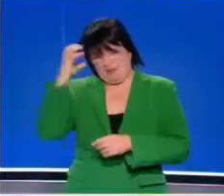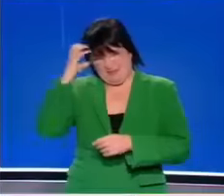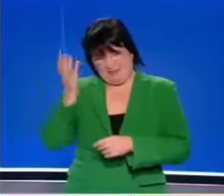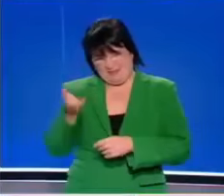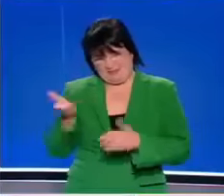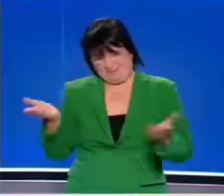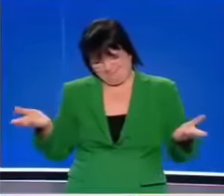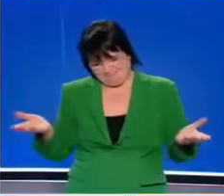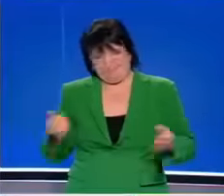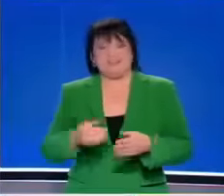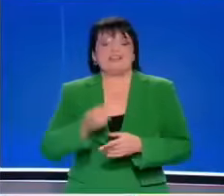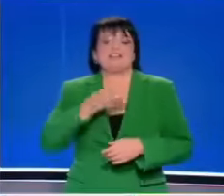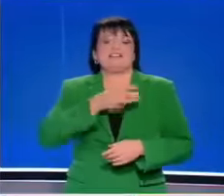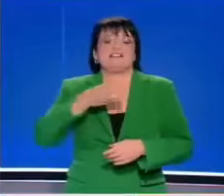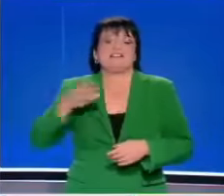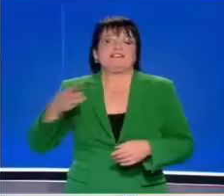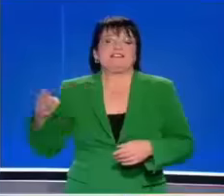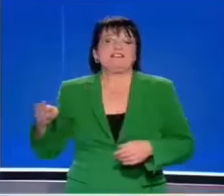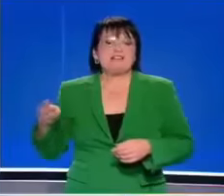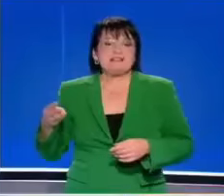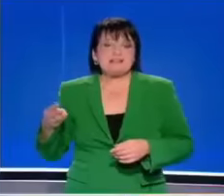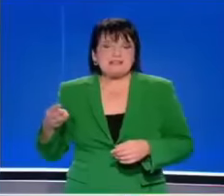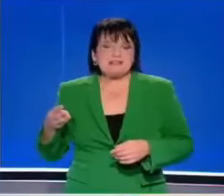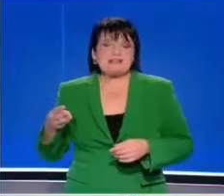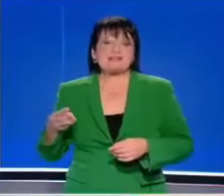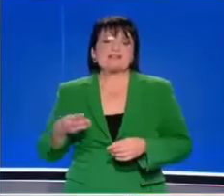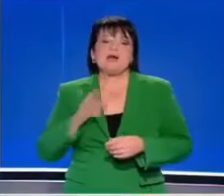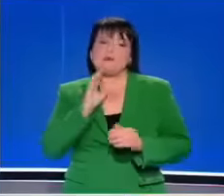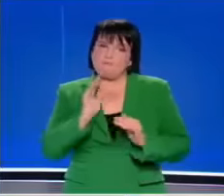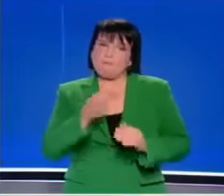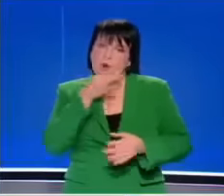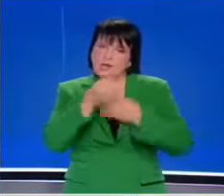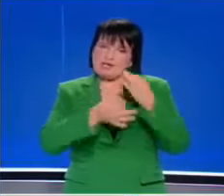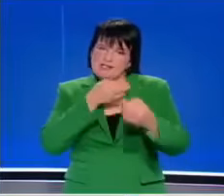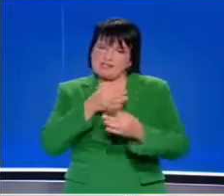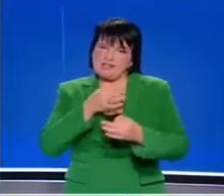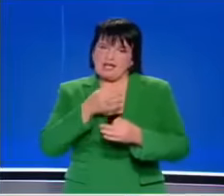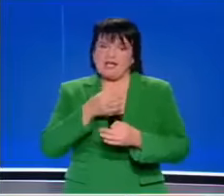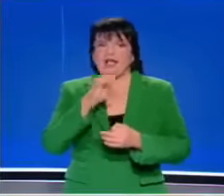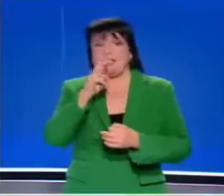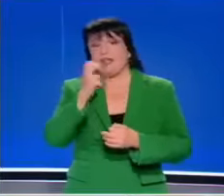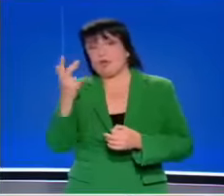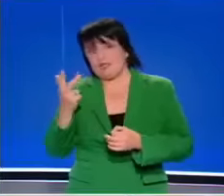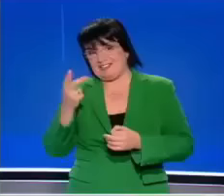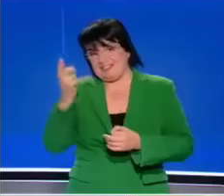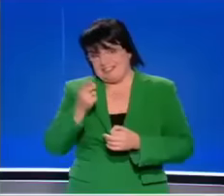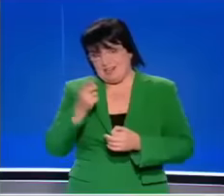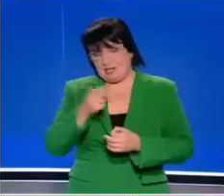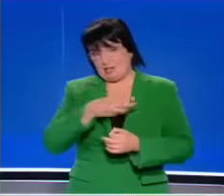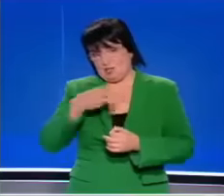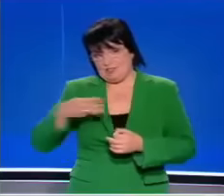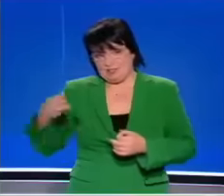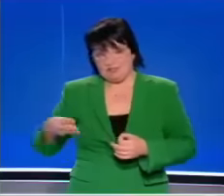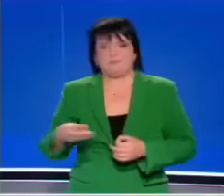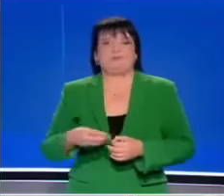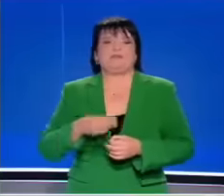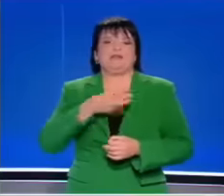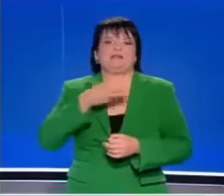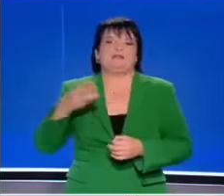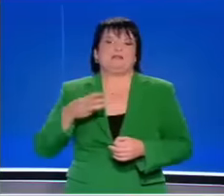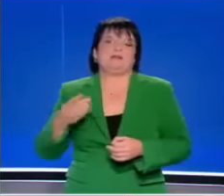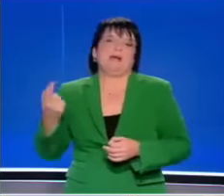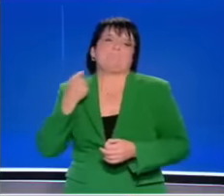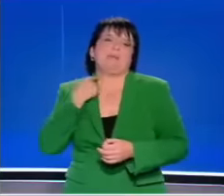ακούστε ο σύ το συγκρίνουμε με τις ευρωεκλογές προηγούμενου συριζα ήταν στο 23 ο συριζα έχει περάσει από μια διπλή οδυνηρή